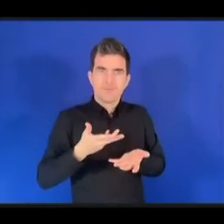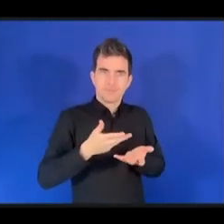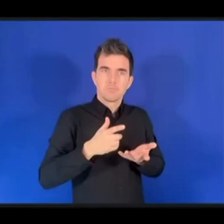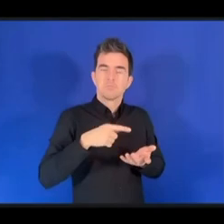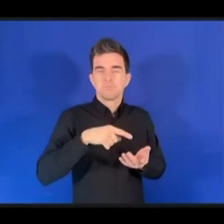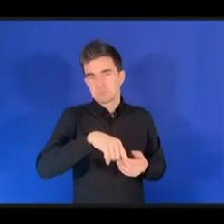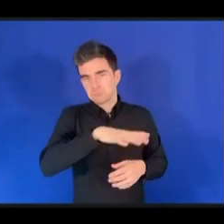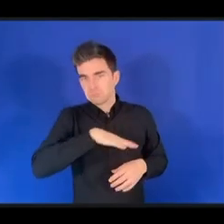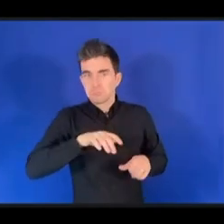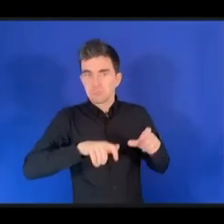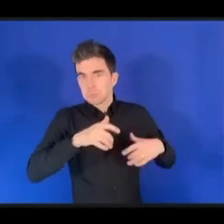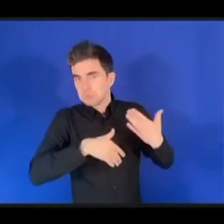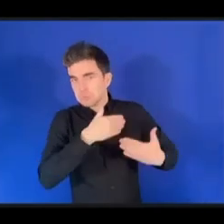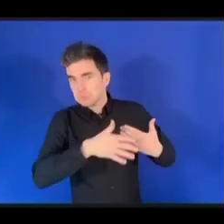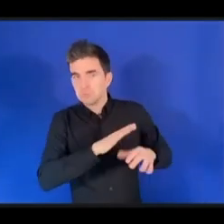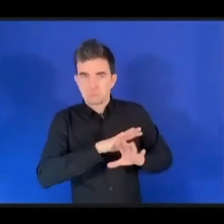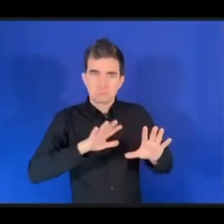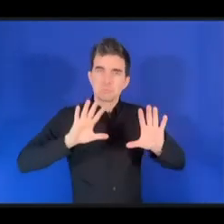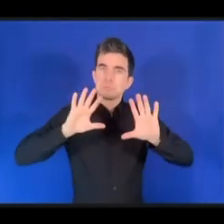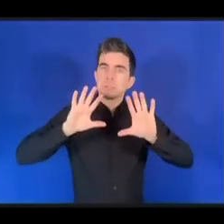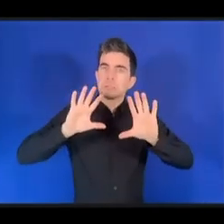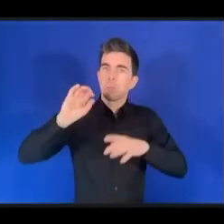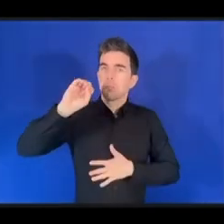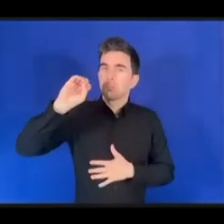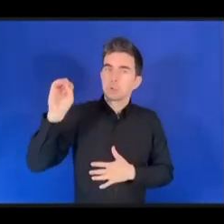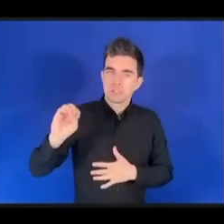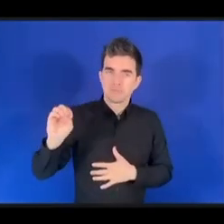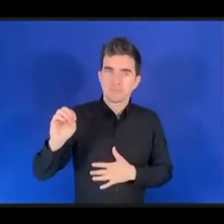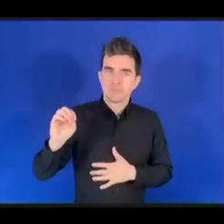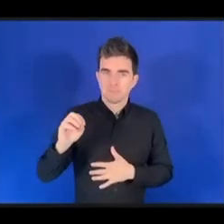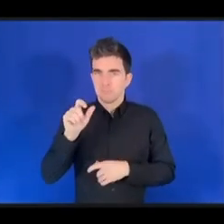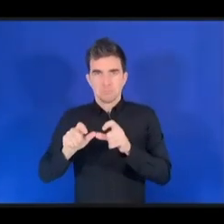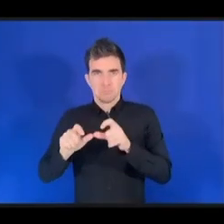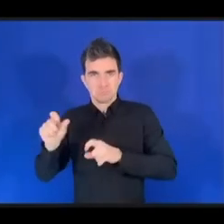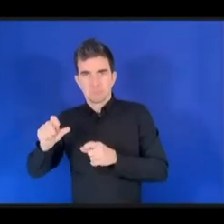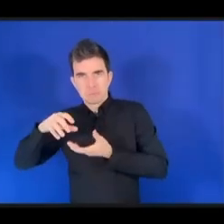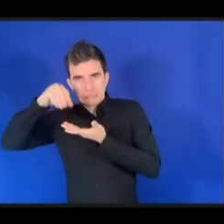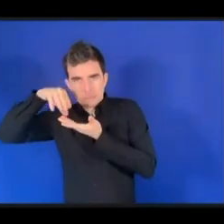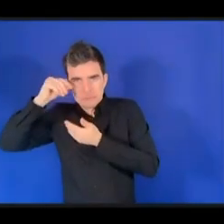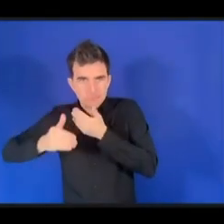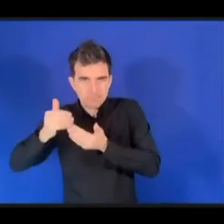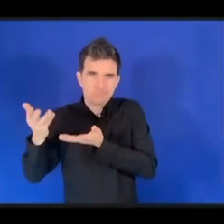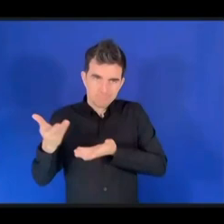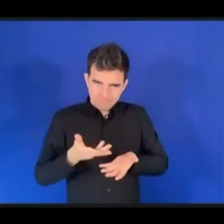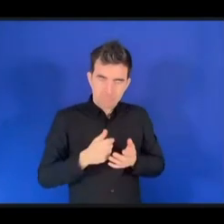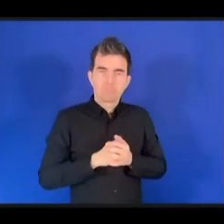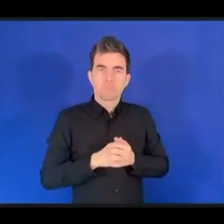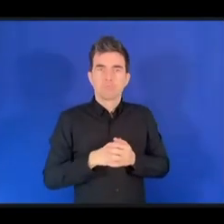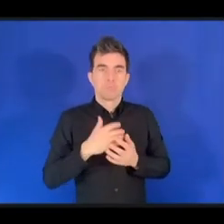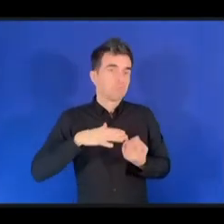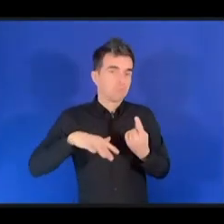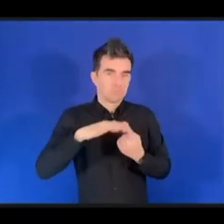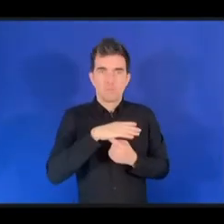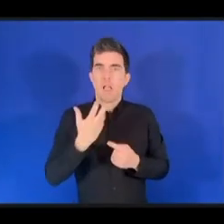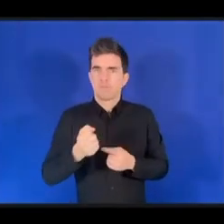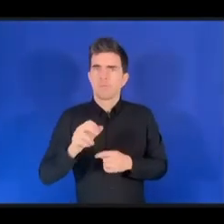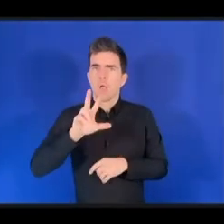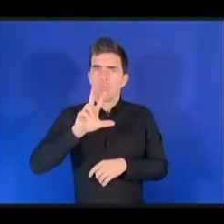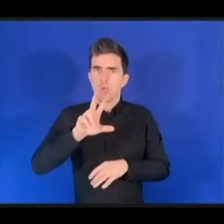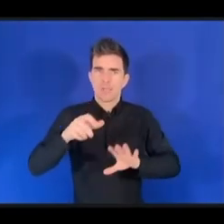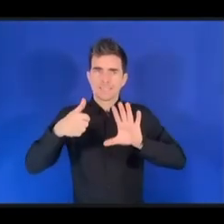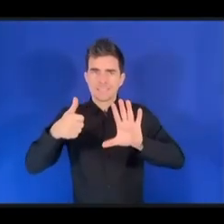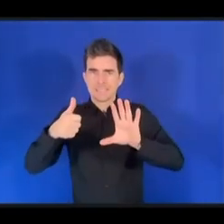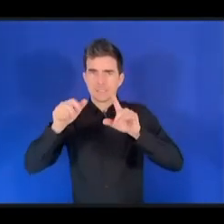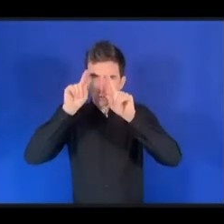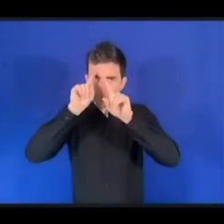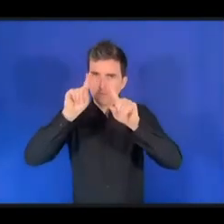15万人を超える学生が学んでおれます世界から留学生がお越しになり留学生の数